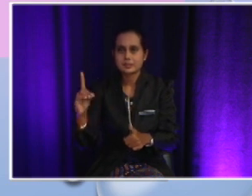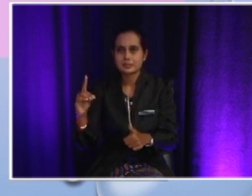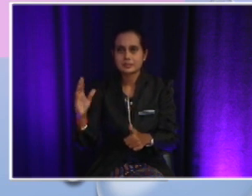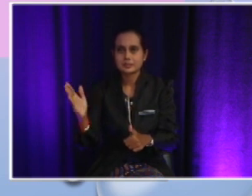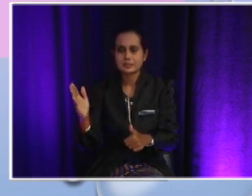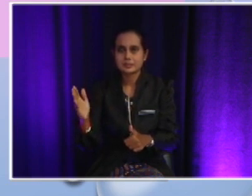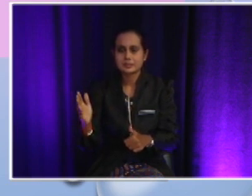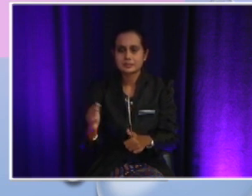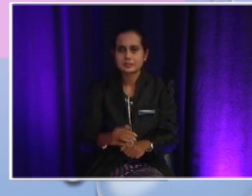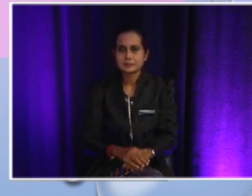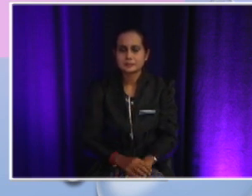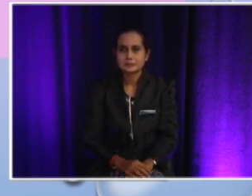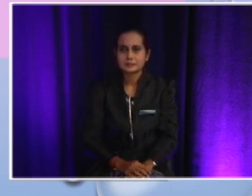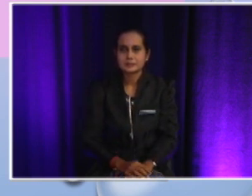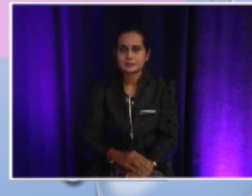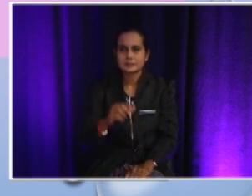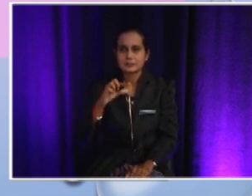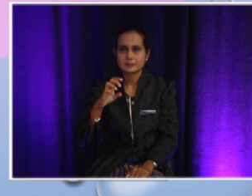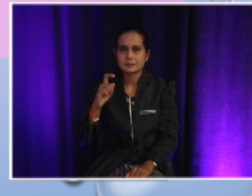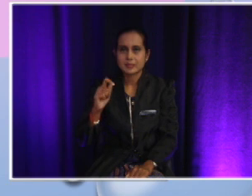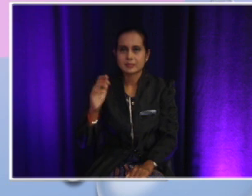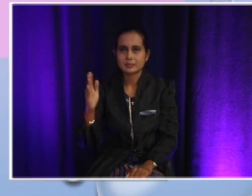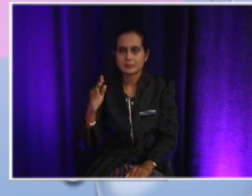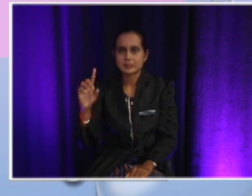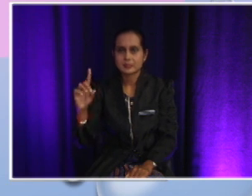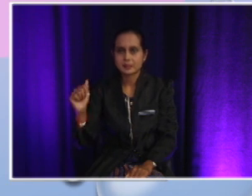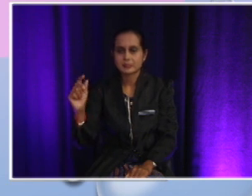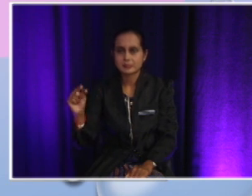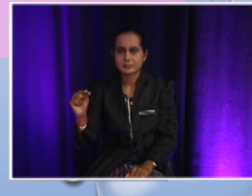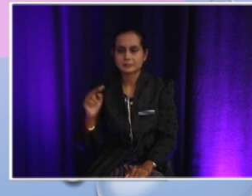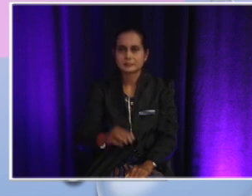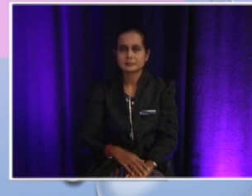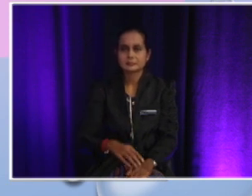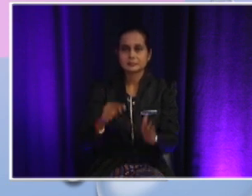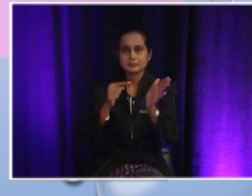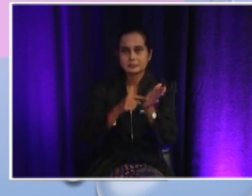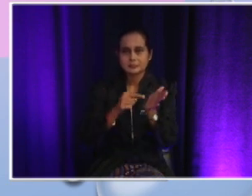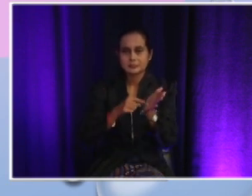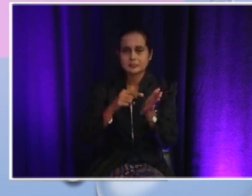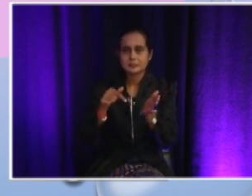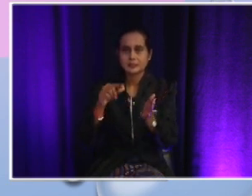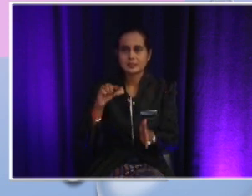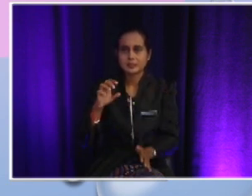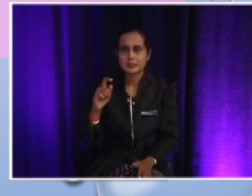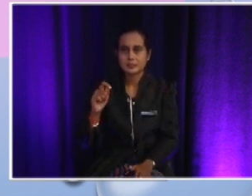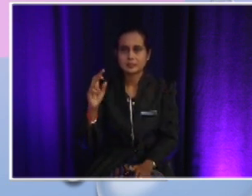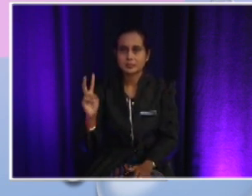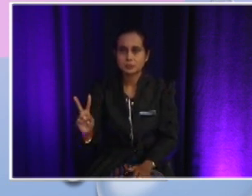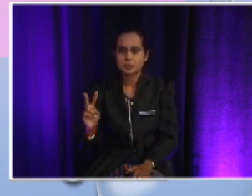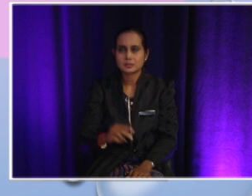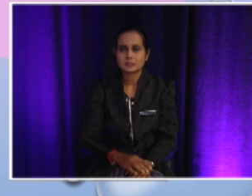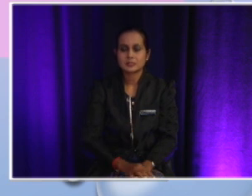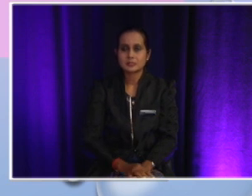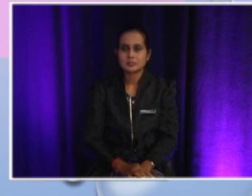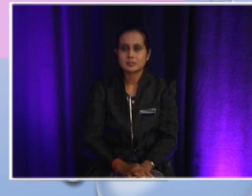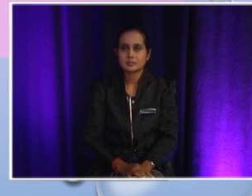adalah C dengan D tadi pun adalah gate done juga kan? Okey, gate done juga. Ini adalah gate yang kedua tadi. Dan kita